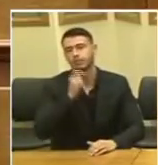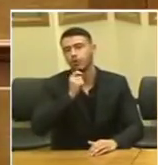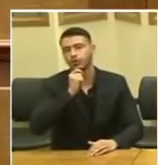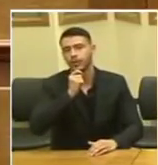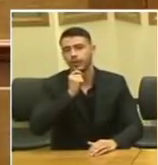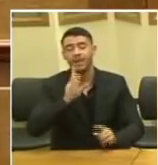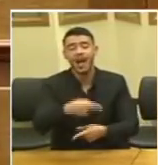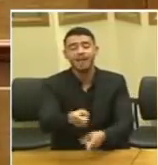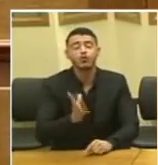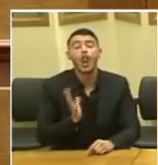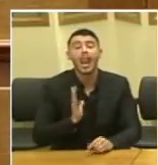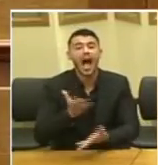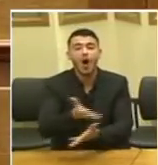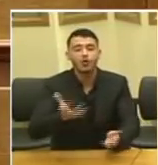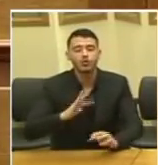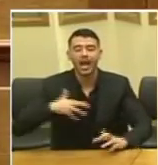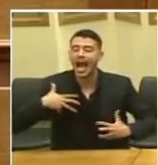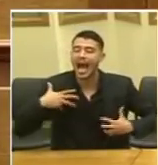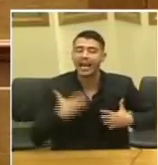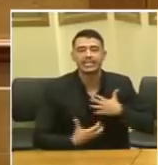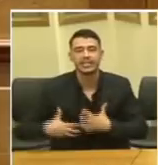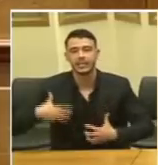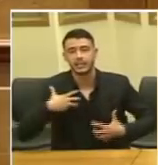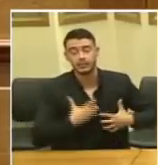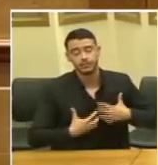Ανησυχούν μαζί με αυτούς